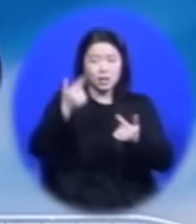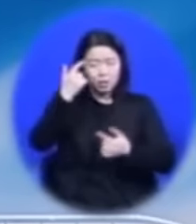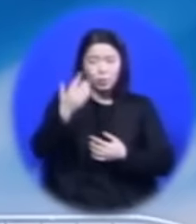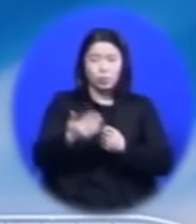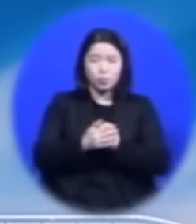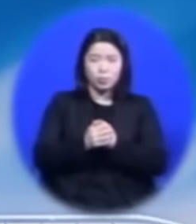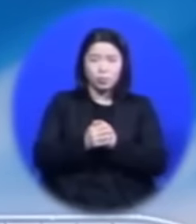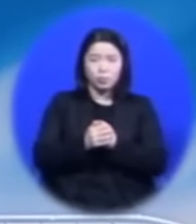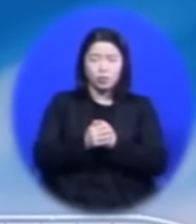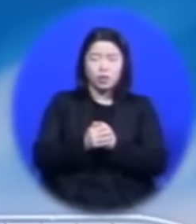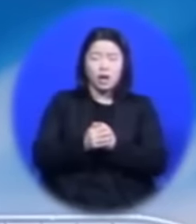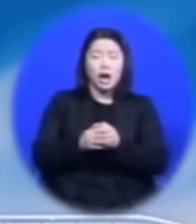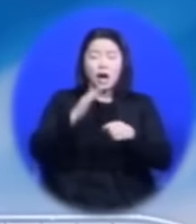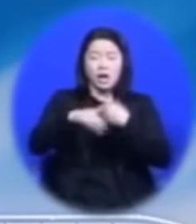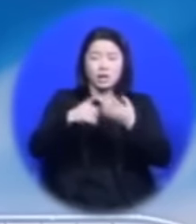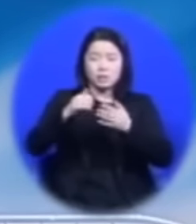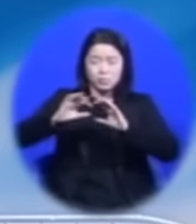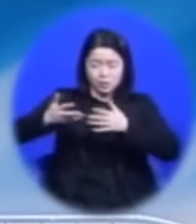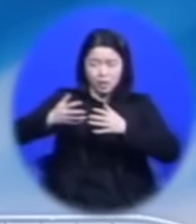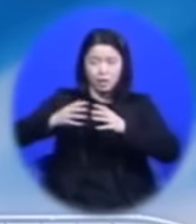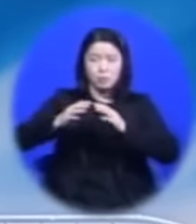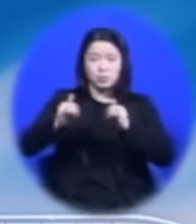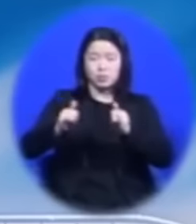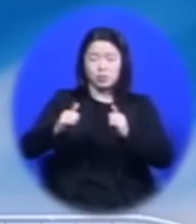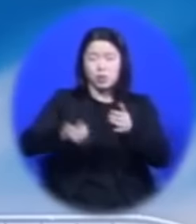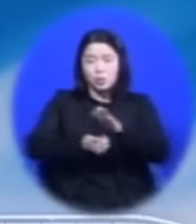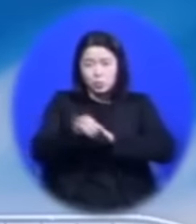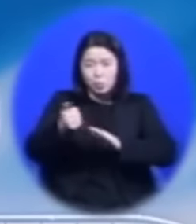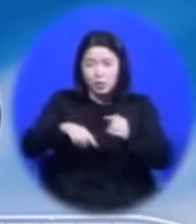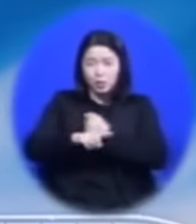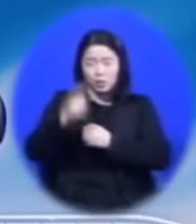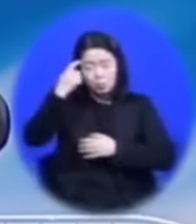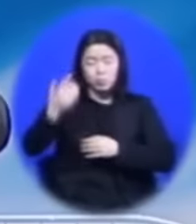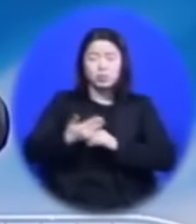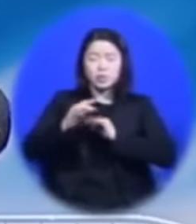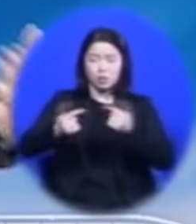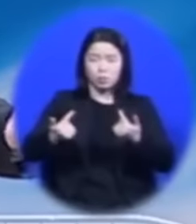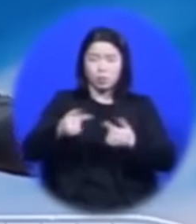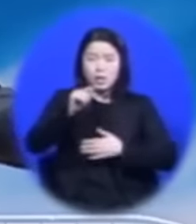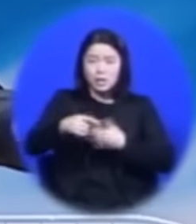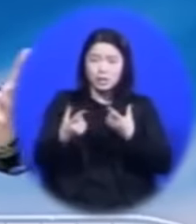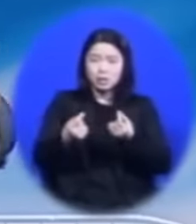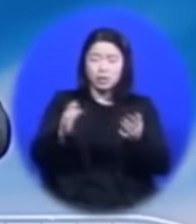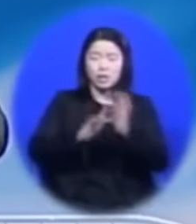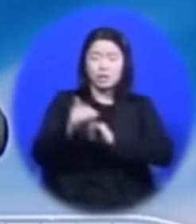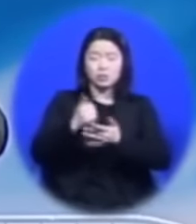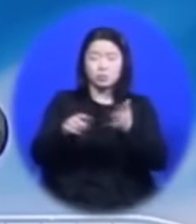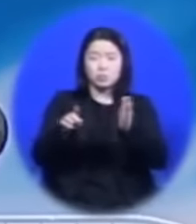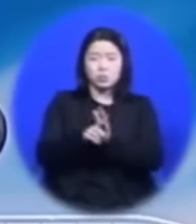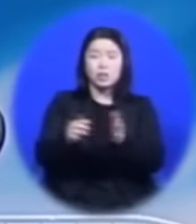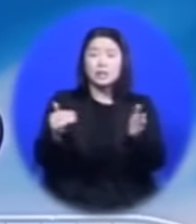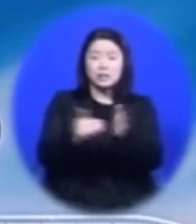나한테 소망의 이유를 한 번도 물어온 적이 없고, 이렇게 예수 믿는 것으로 끝나면 안 되잖아요.